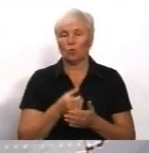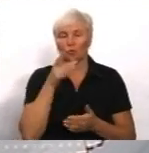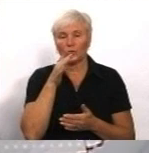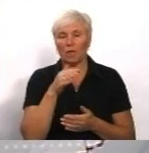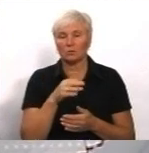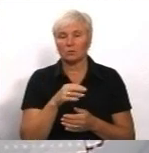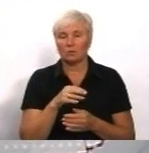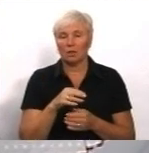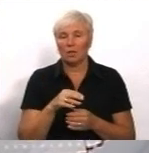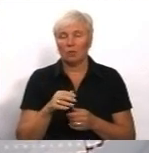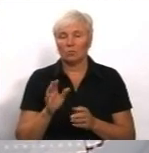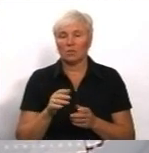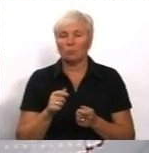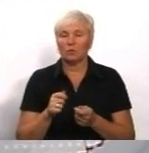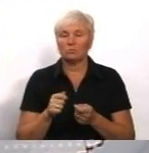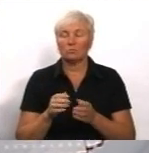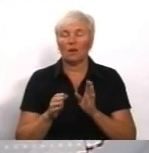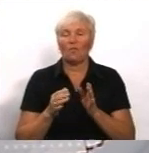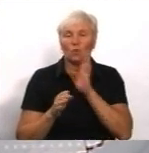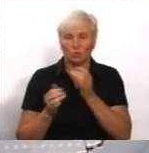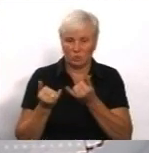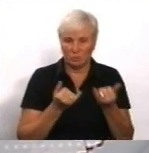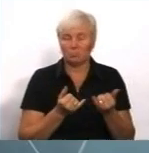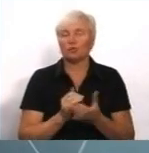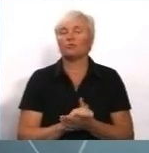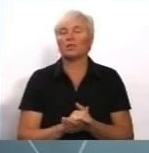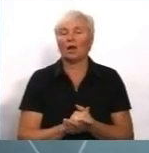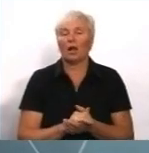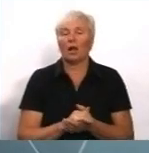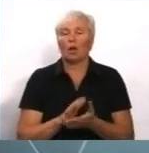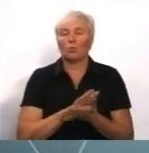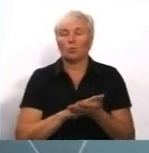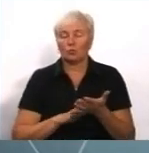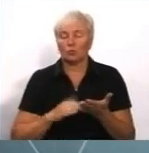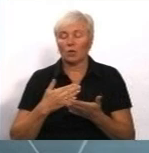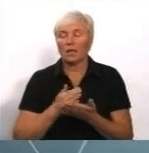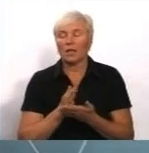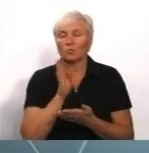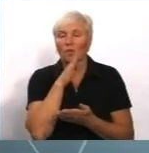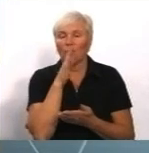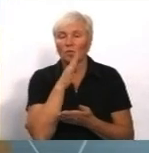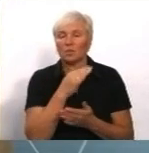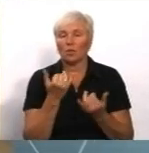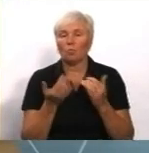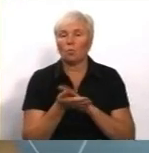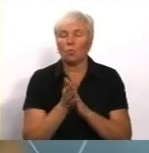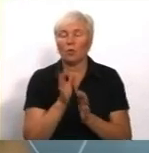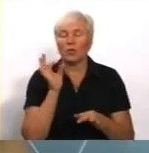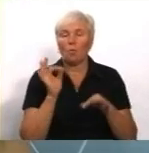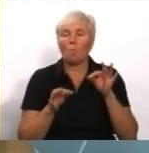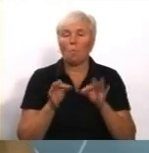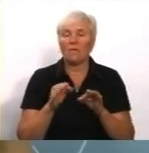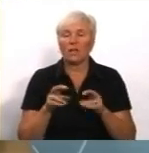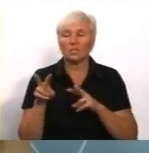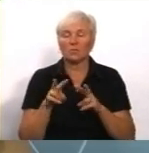припиняти завезення бутильованої води. Якщо продовжувати тему якості питної води, погодні умови, які спостерігаються останні